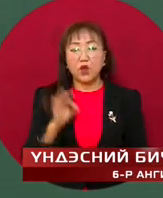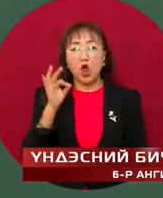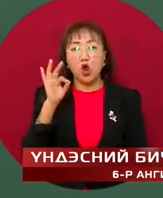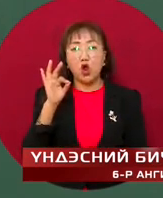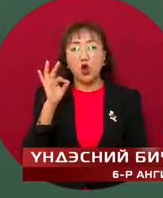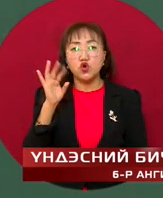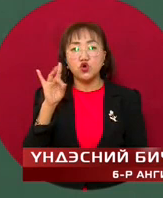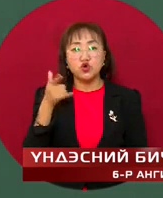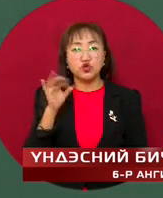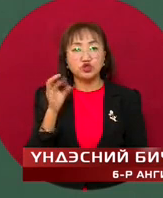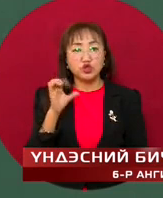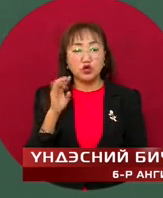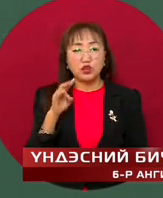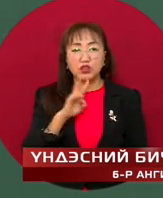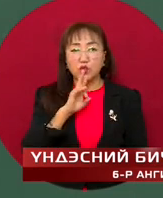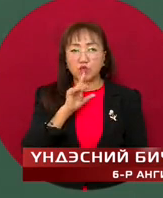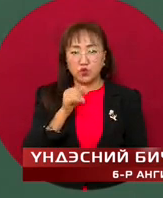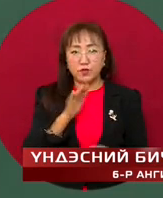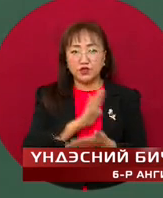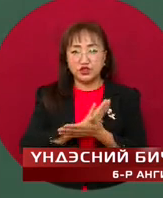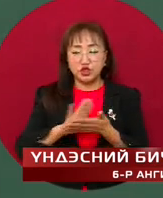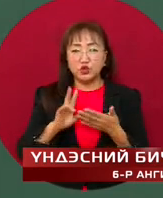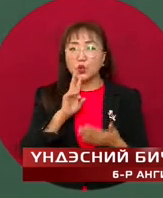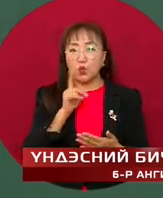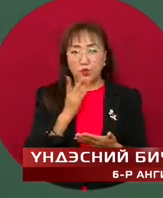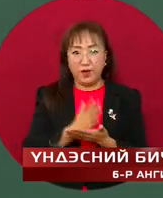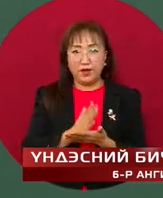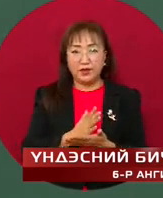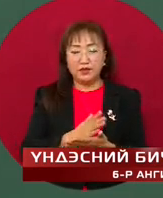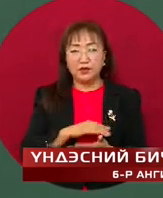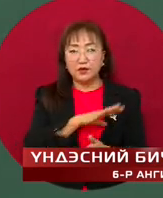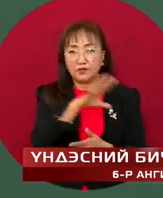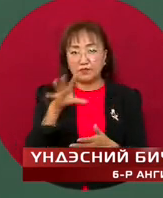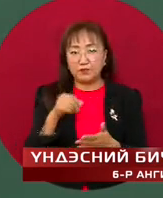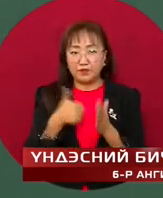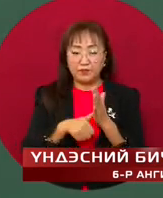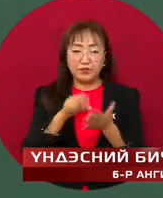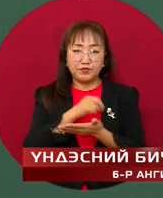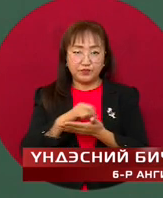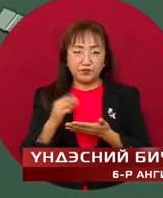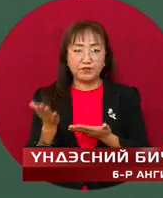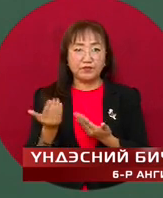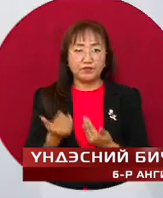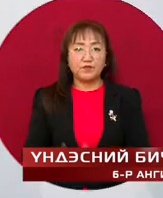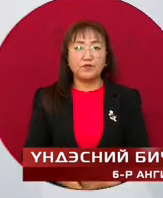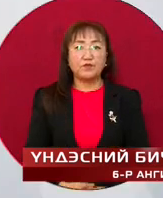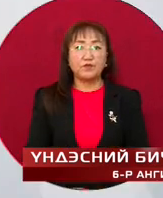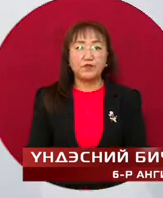хувь шинэ үг байна. За эдгээр үгсийг дэвтэртээ бичиж аваад утгыг нь тогтоож аваарай хүүхдүүдээ.